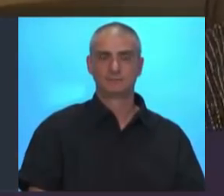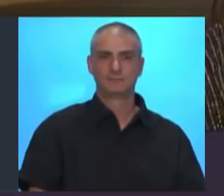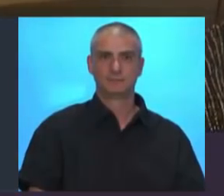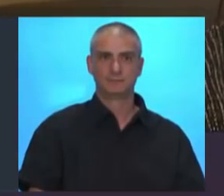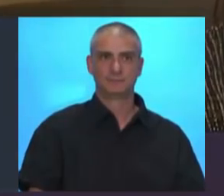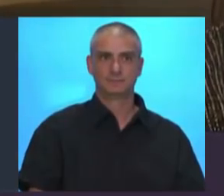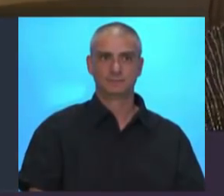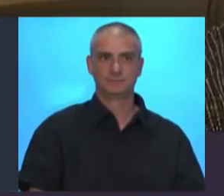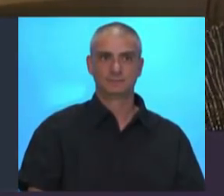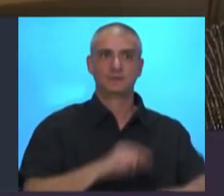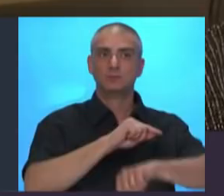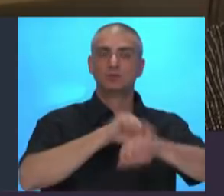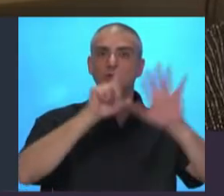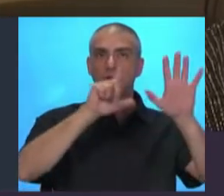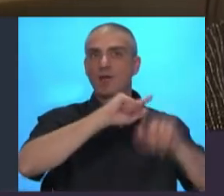משעה